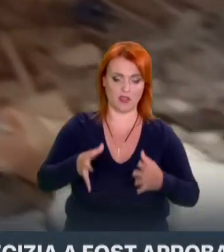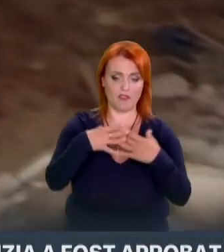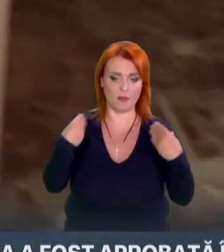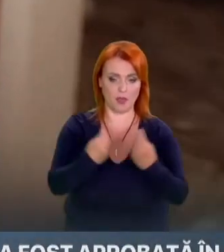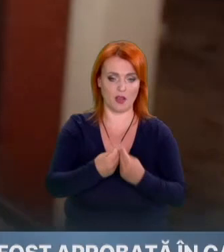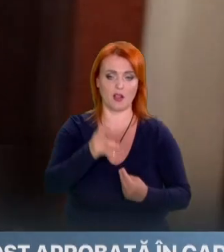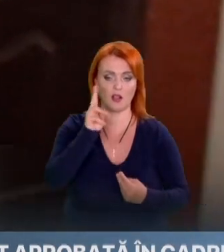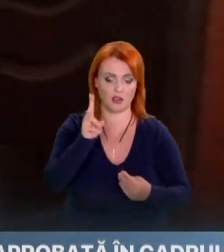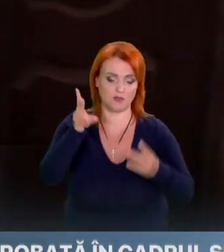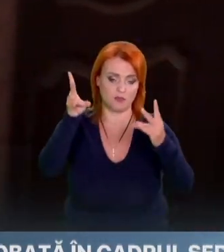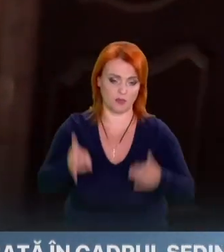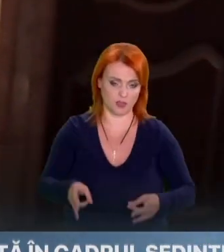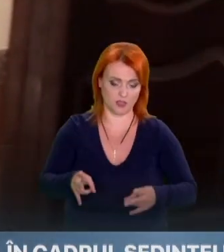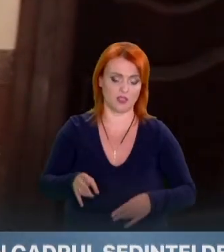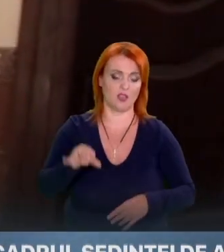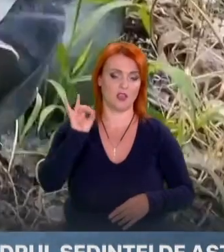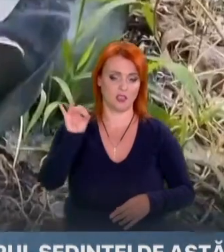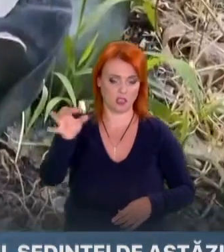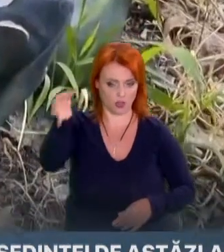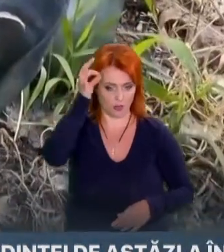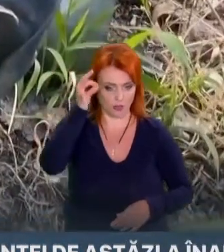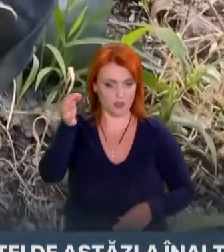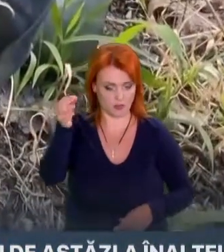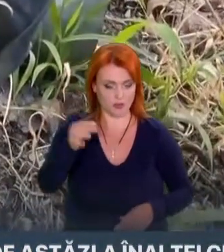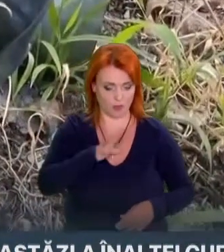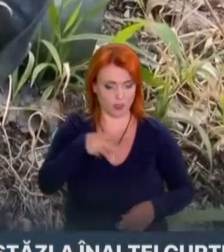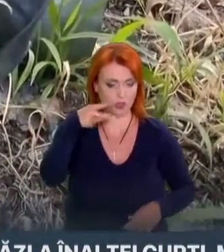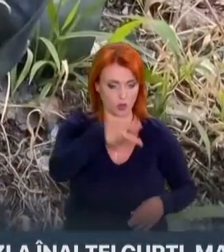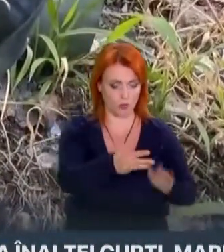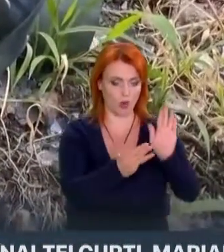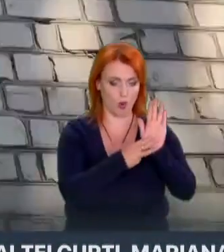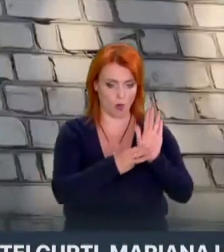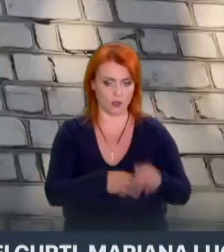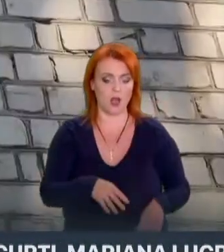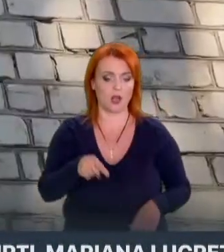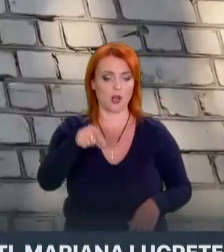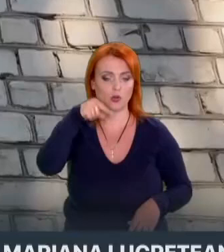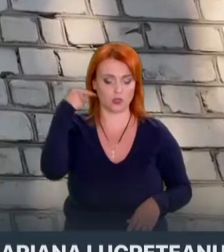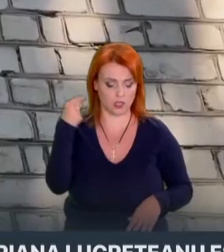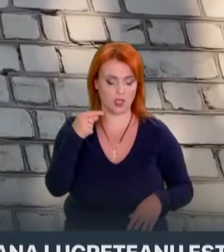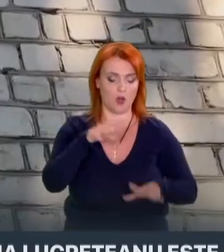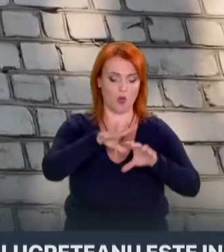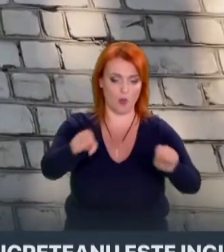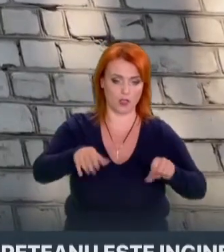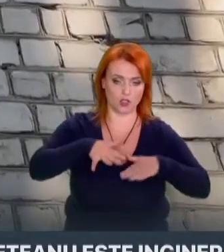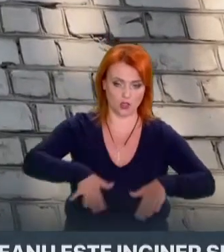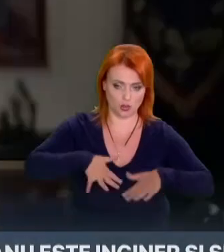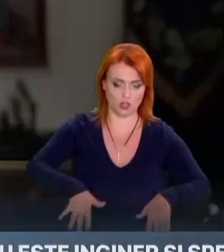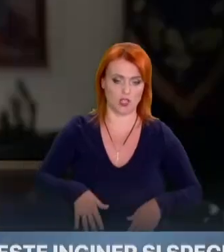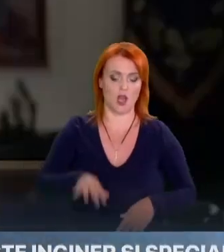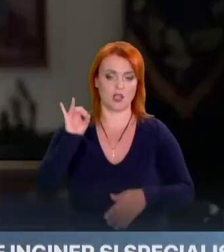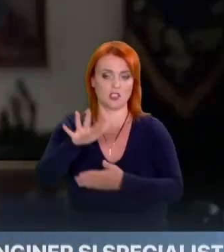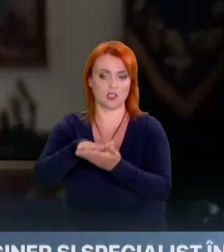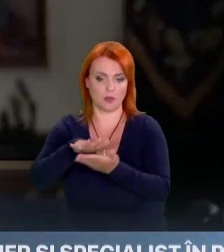amintit și de războiul ruso-georgian din 2008, precizând că ocupația rusă rămâne o rană pe corpul statului din Caucaz.